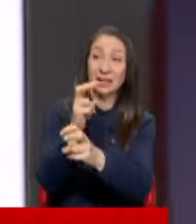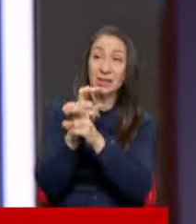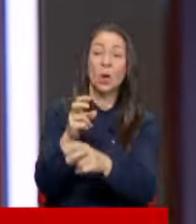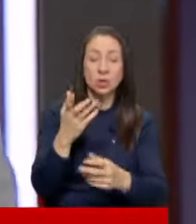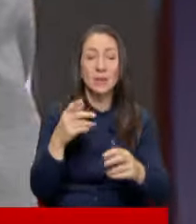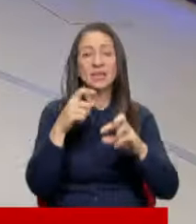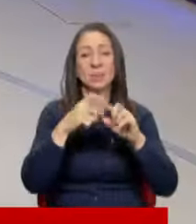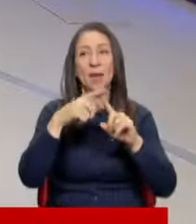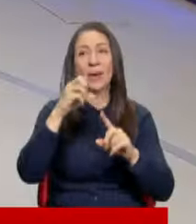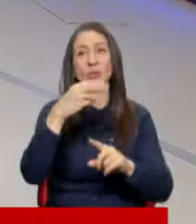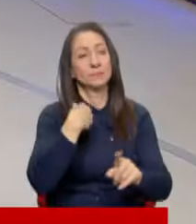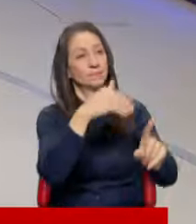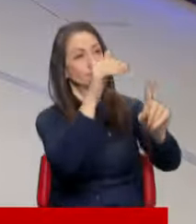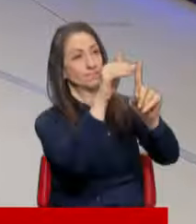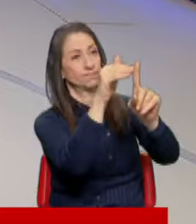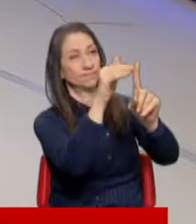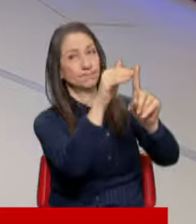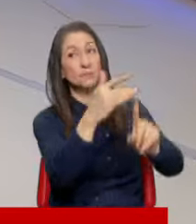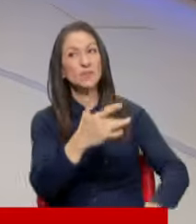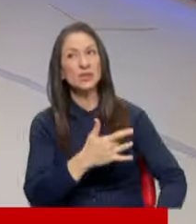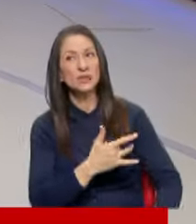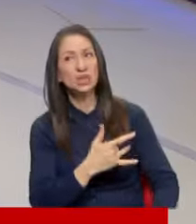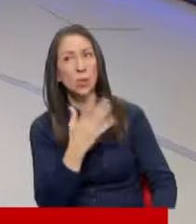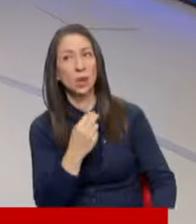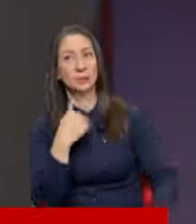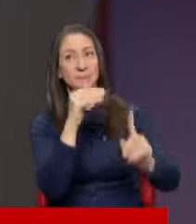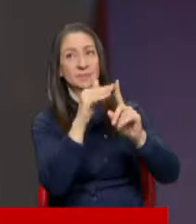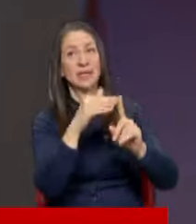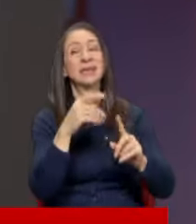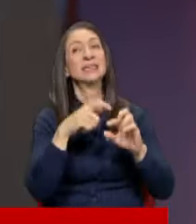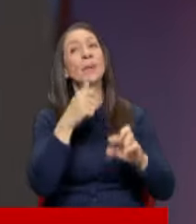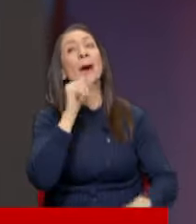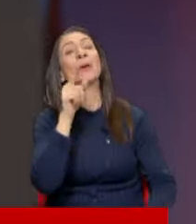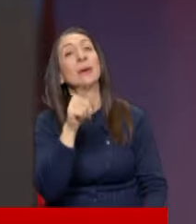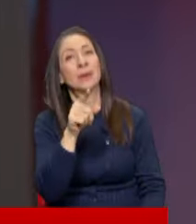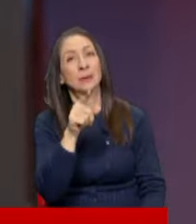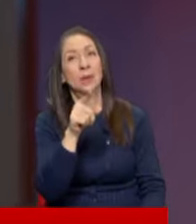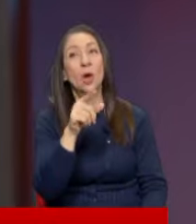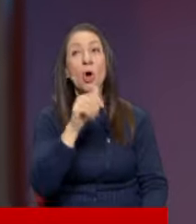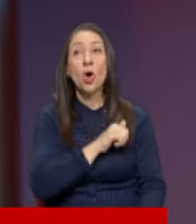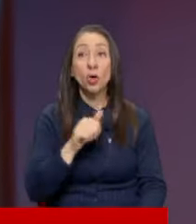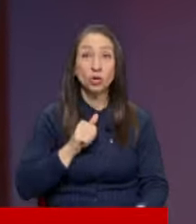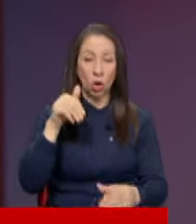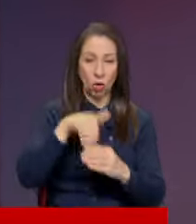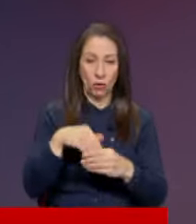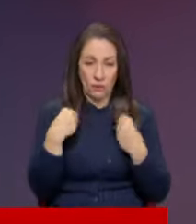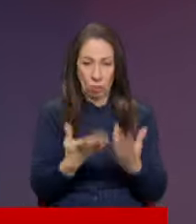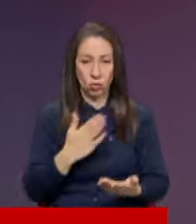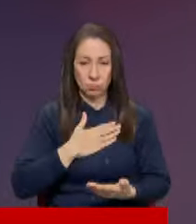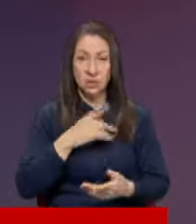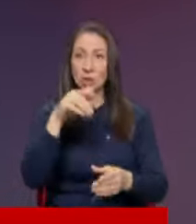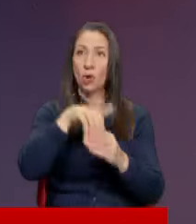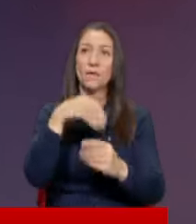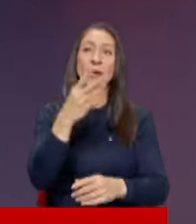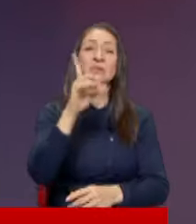Recep Tayyip Erdoğan'a sesleniyorum vicdani olarak sesleniyorum Recep abi orduda oy kullanıyorum Sana oy